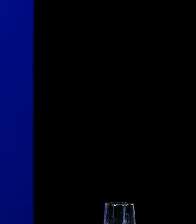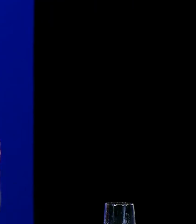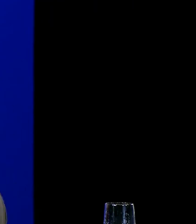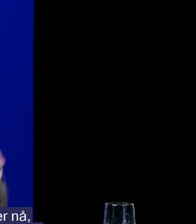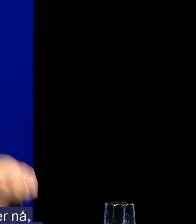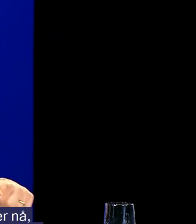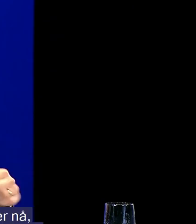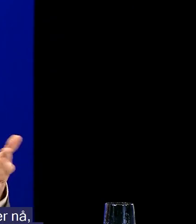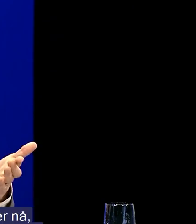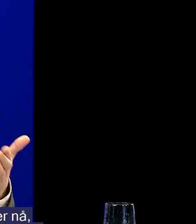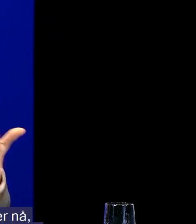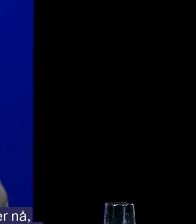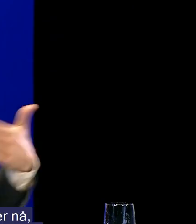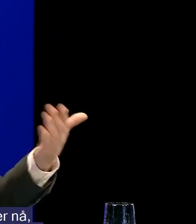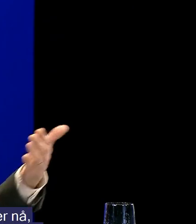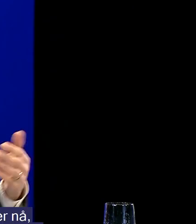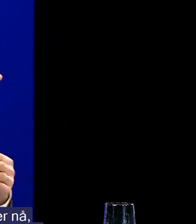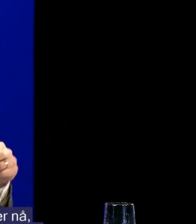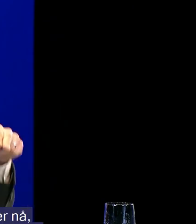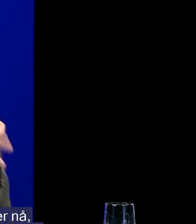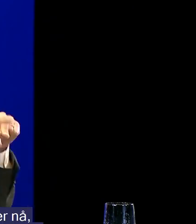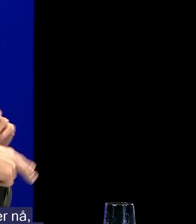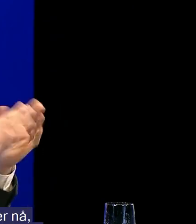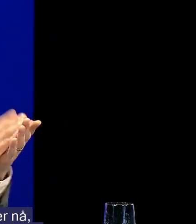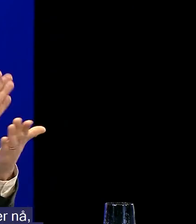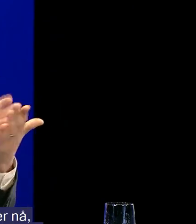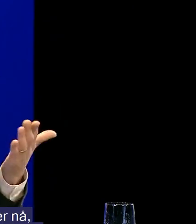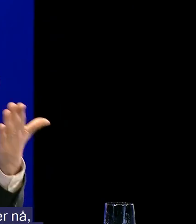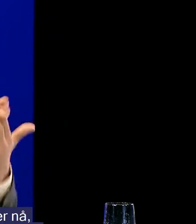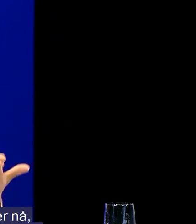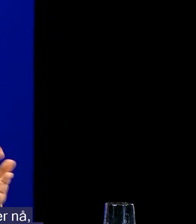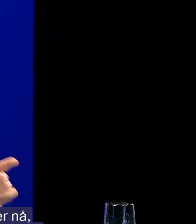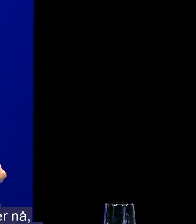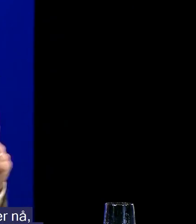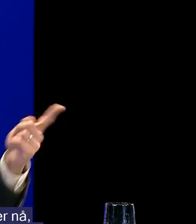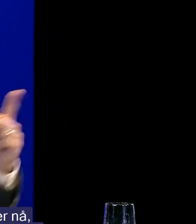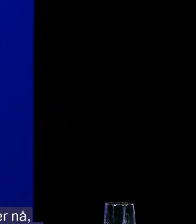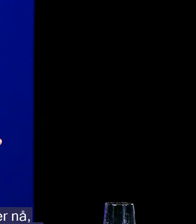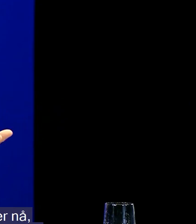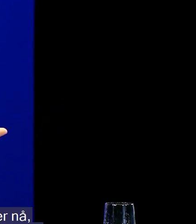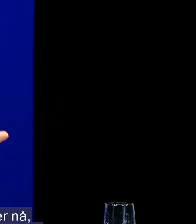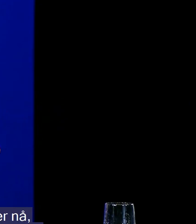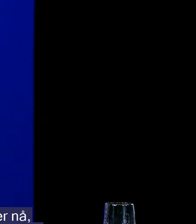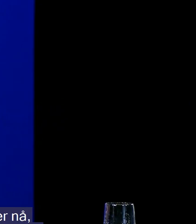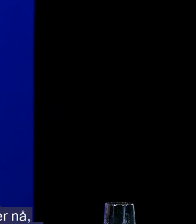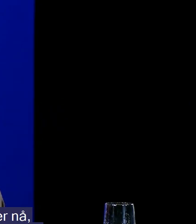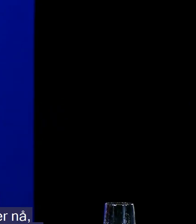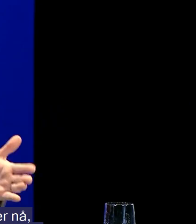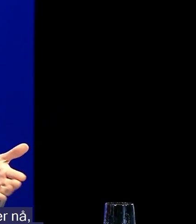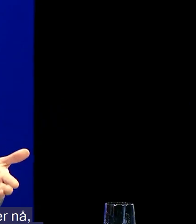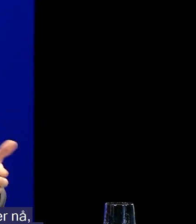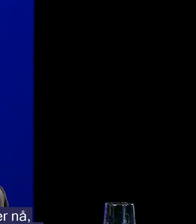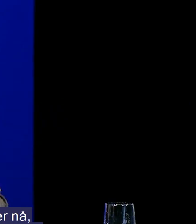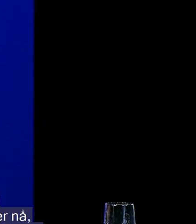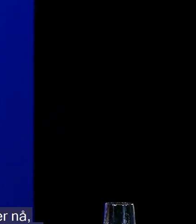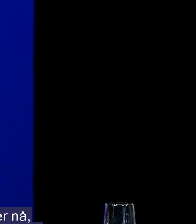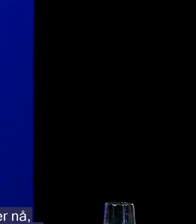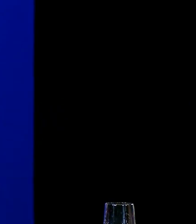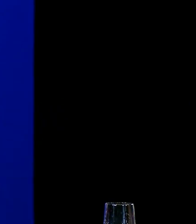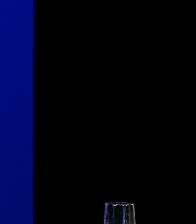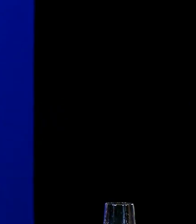deltidstilbudene. Og det ting som vi ser skjer nå, at det blir kutt i deltidstilbudet til barn.